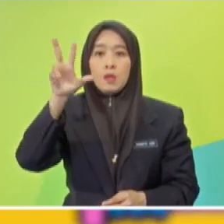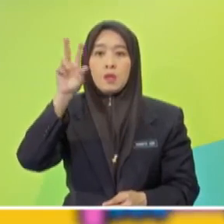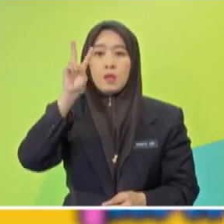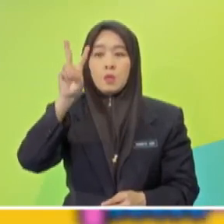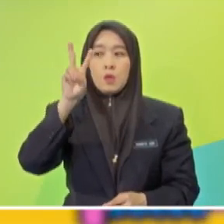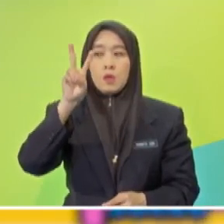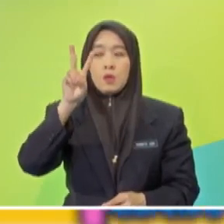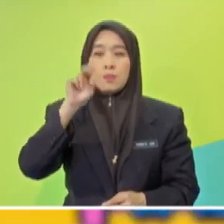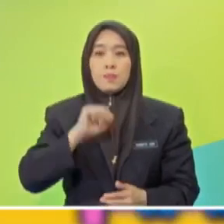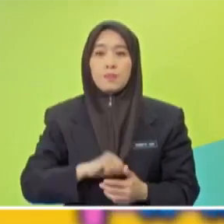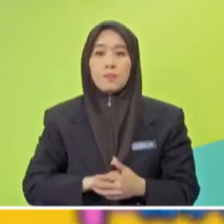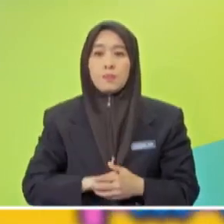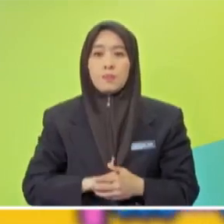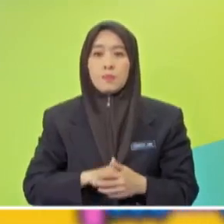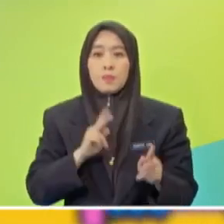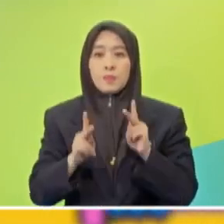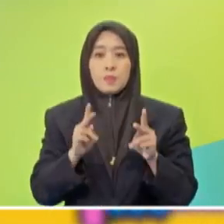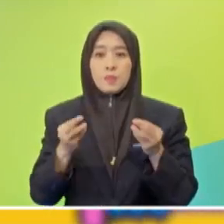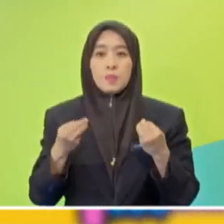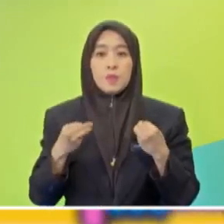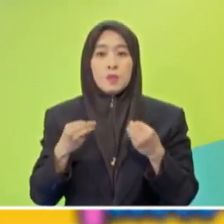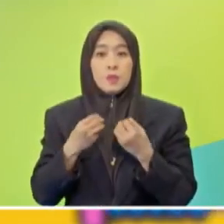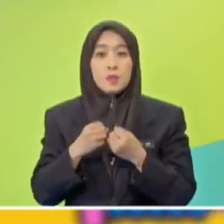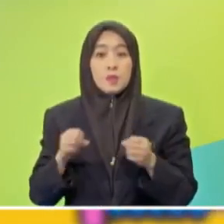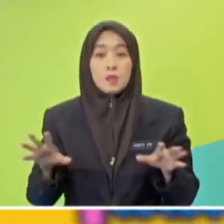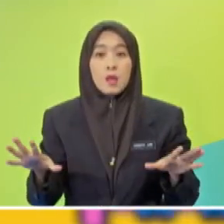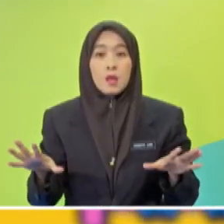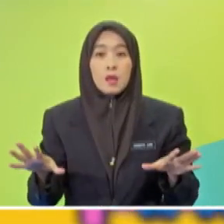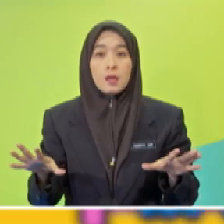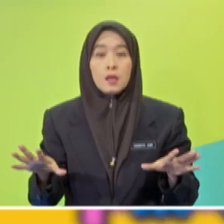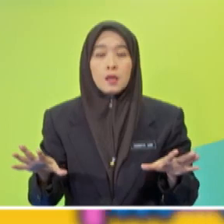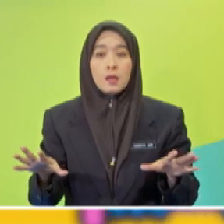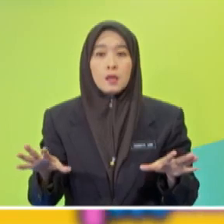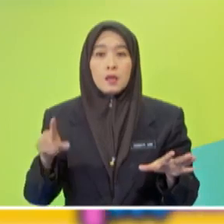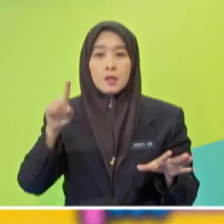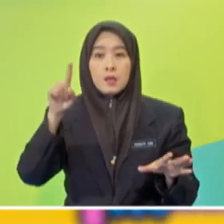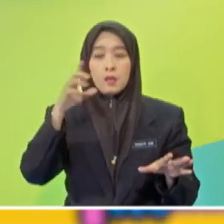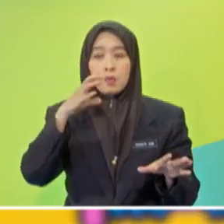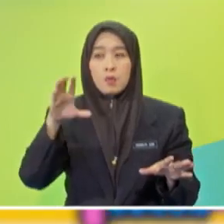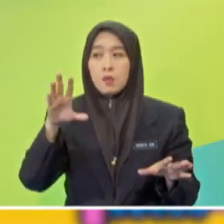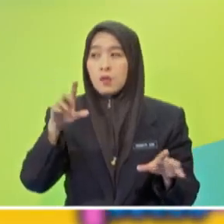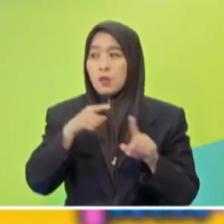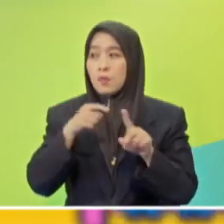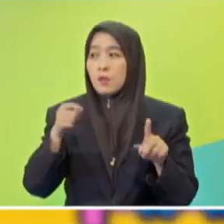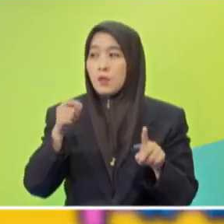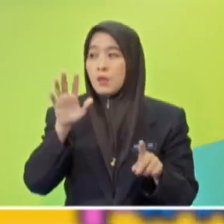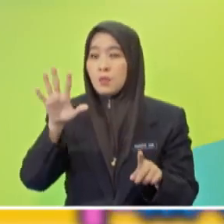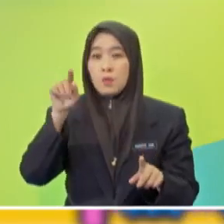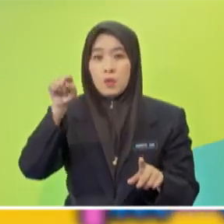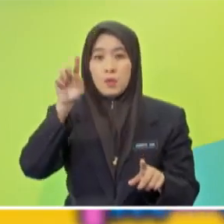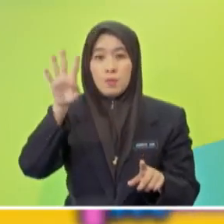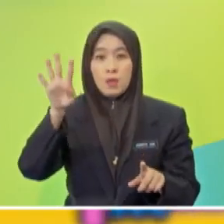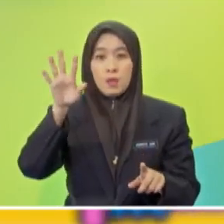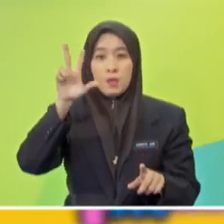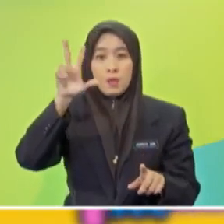kalau kita nggak bawa penyelesaian ini 150 100 daripada 54 populeran 32